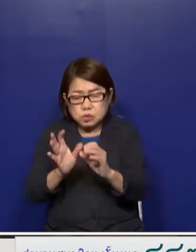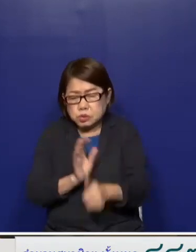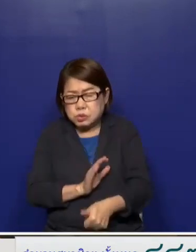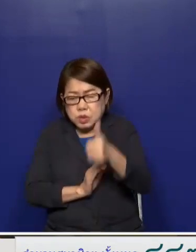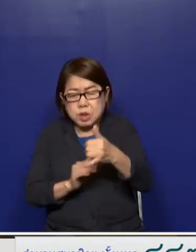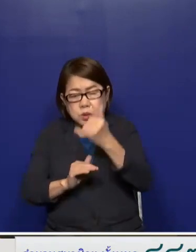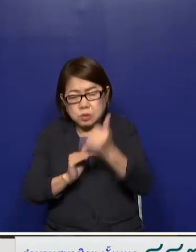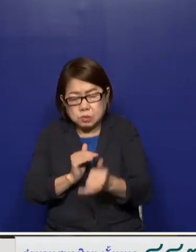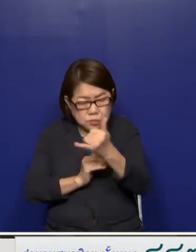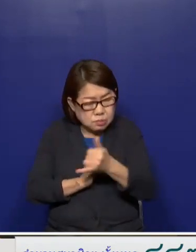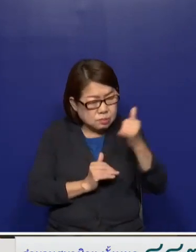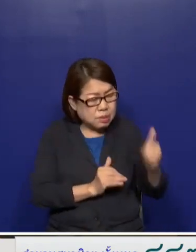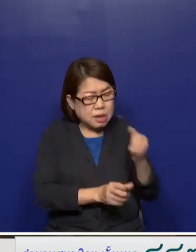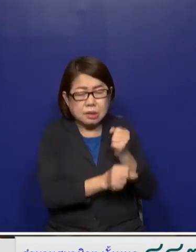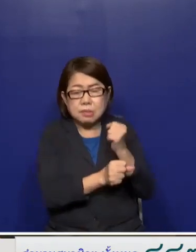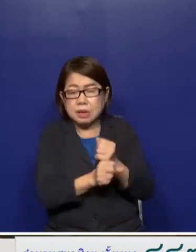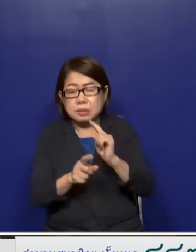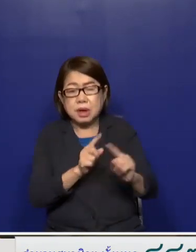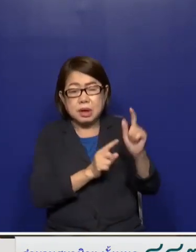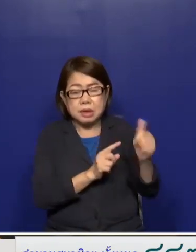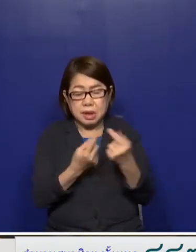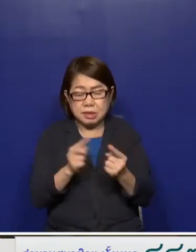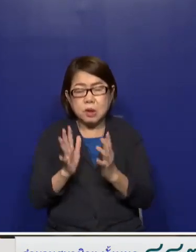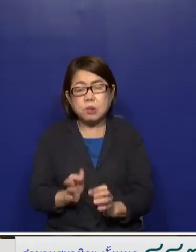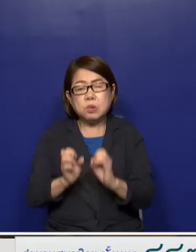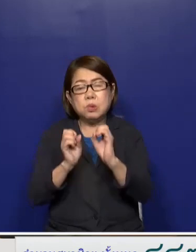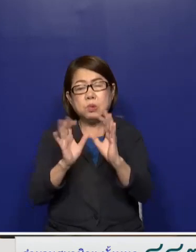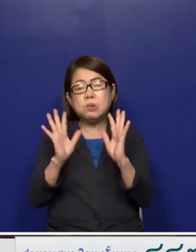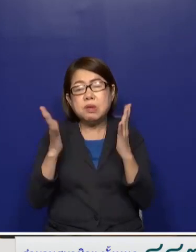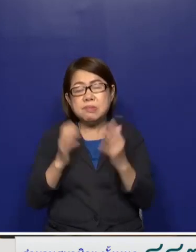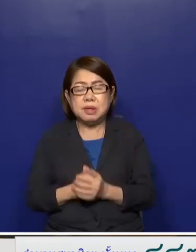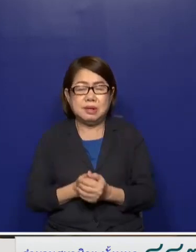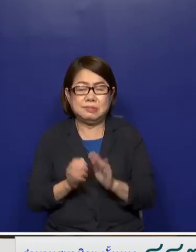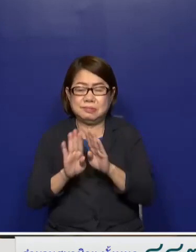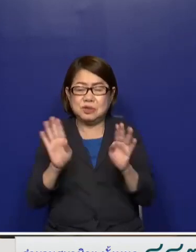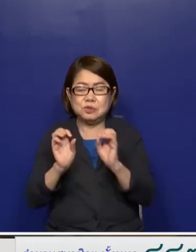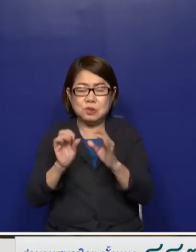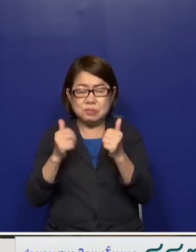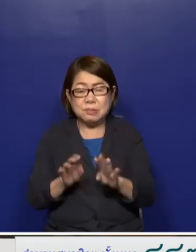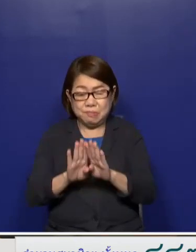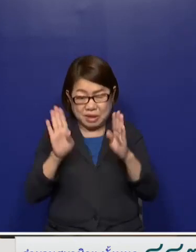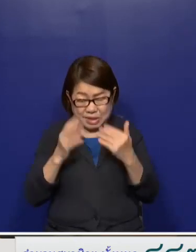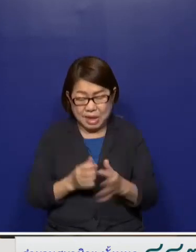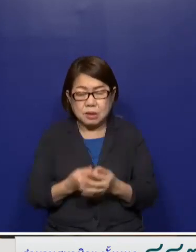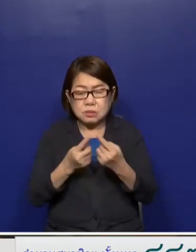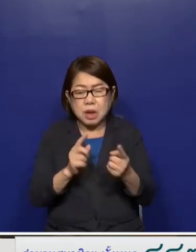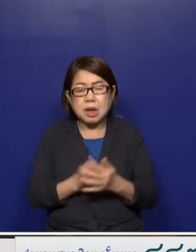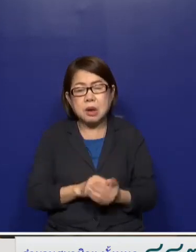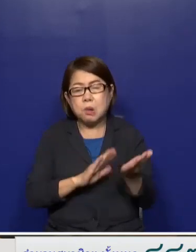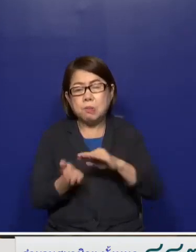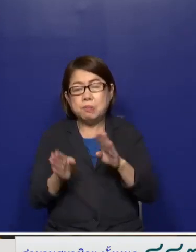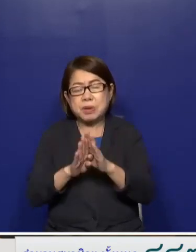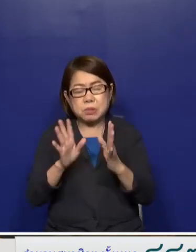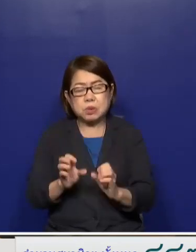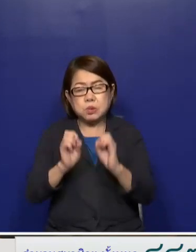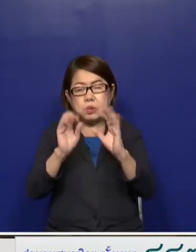บธุรกิจไม่มีผู้สอนครับเปิดไม่ได้เปิดแล้วก็ล้มเหลวเพราะว่าไม่มีครูสอนต้องหยุ